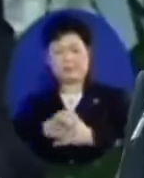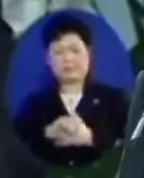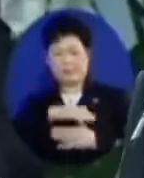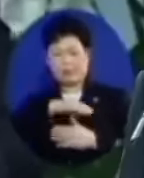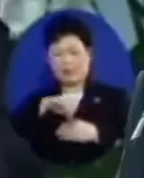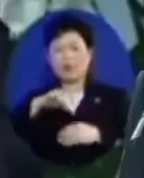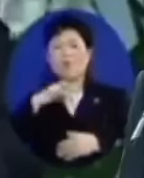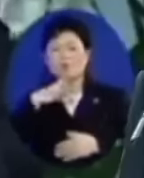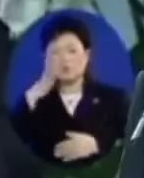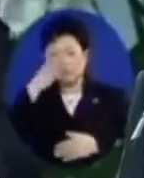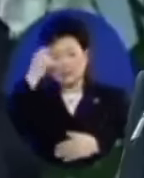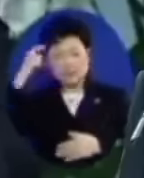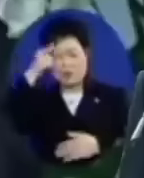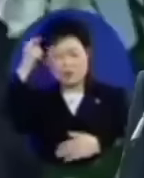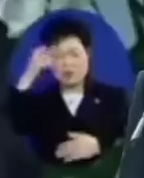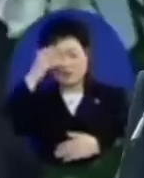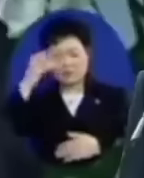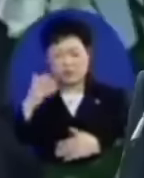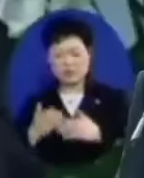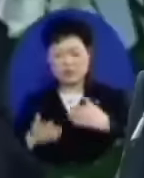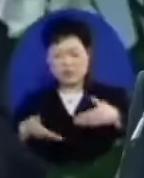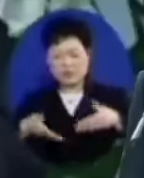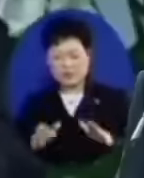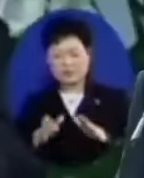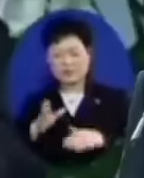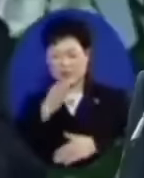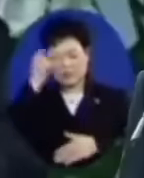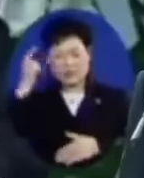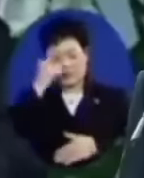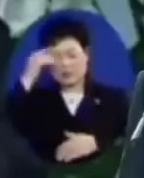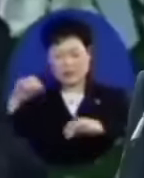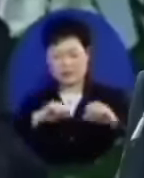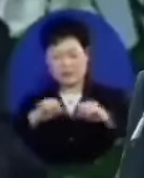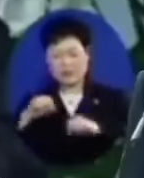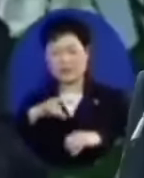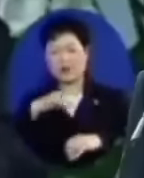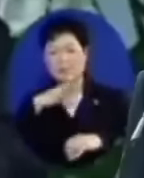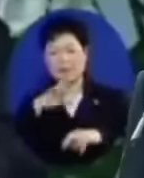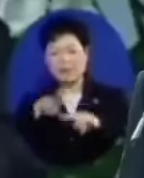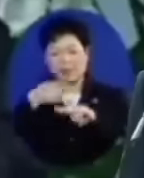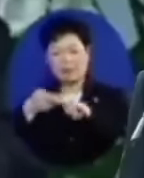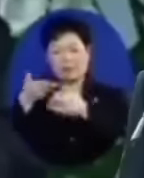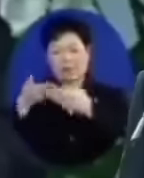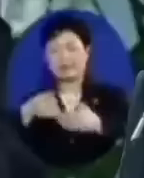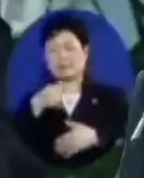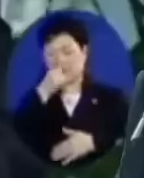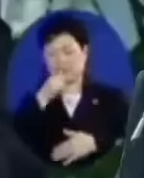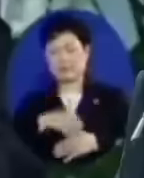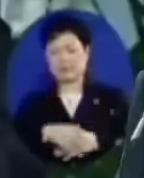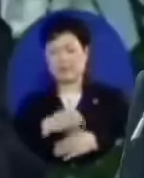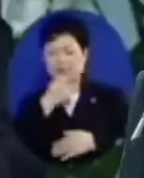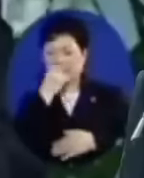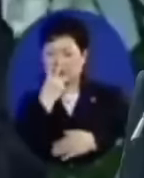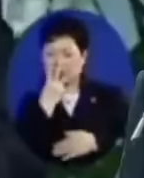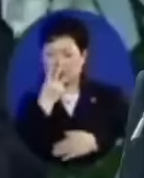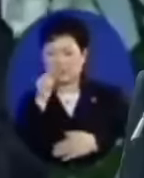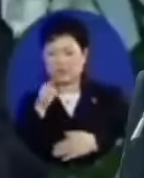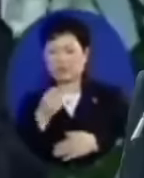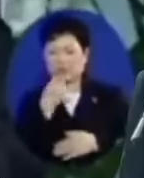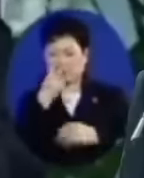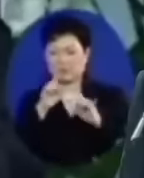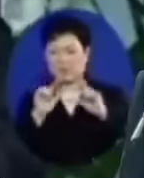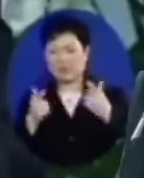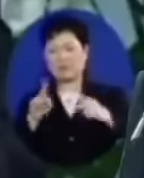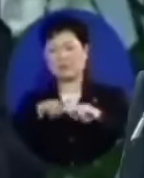오직 성령으로 나서 성령으로 역사한 것만 상속으로 받을 수 있는 것입니다. 썩는 것은 썩지 아니한 것을 유업으로